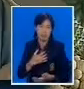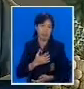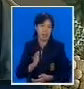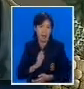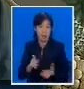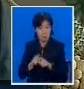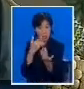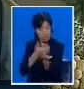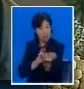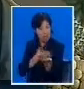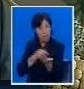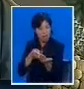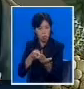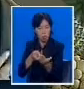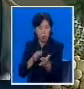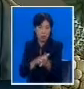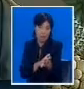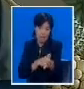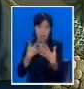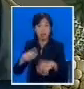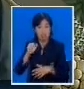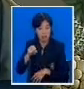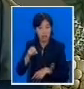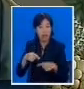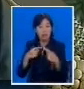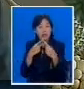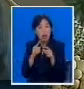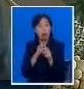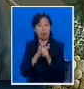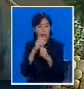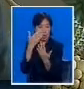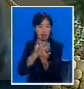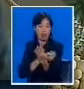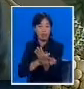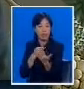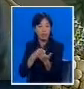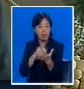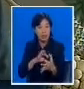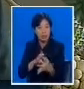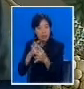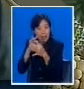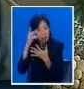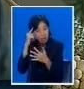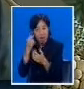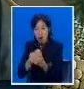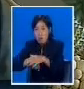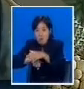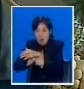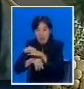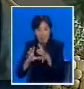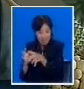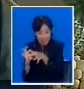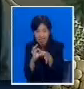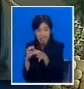ก็ทำกันมานานนะครับบังเอิญสลากกินแบ่งก็เป็นที่มาของหวยใต้ดินซึ่งเราก็ไม่อยากให้มีนะ